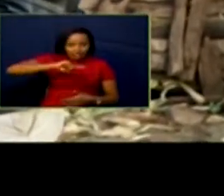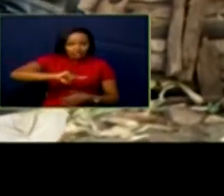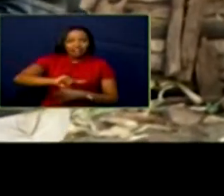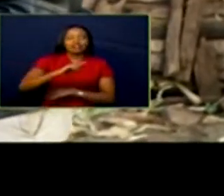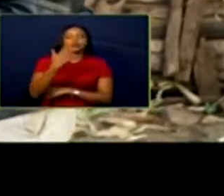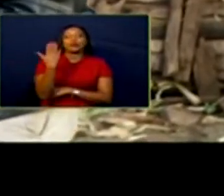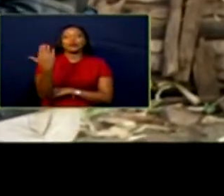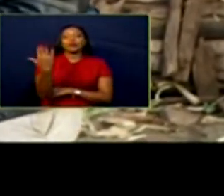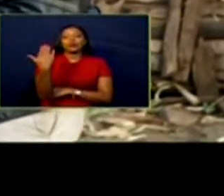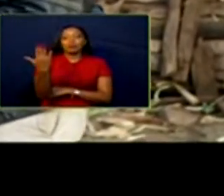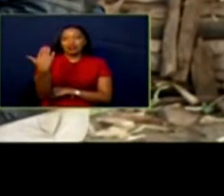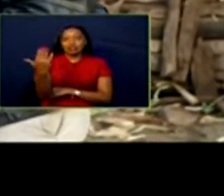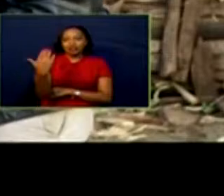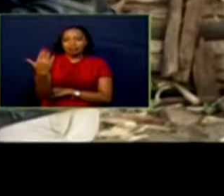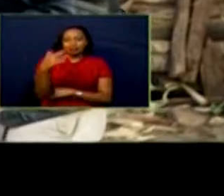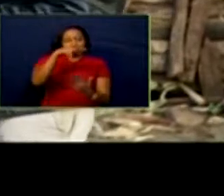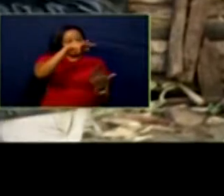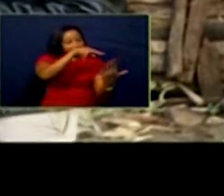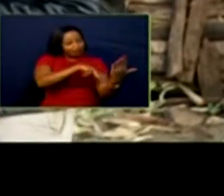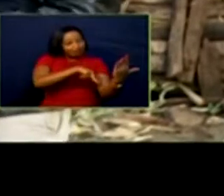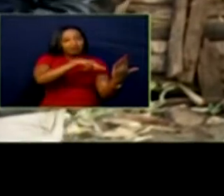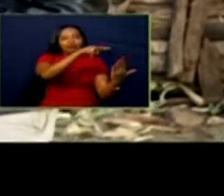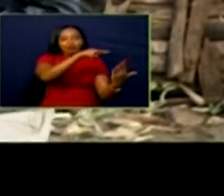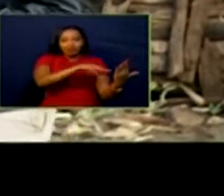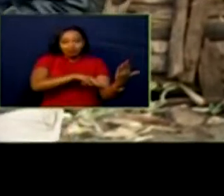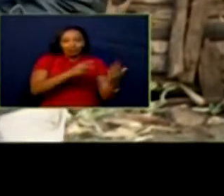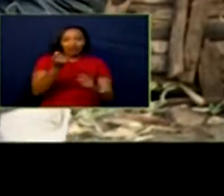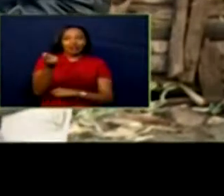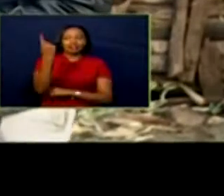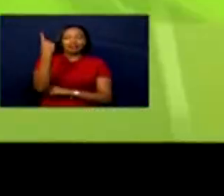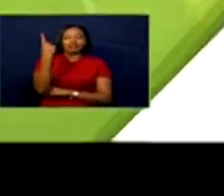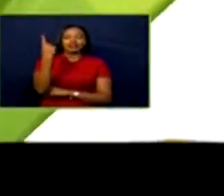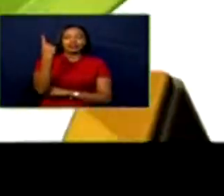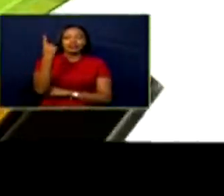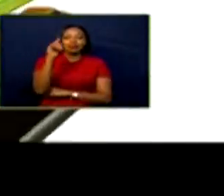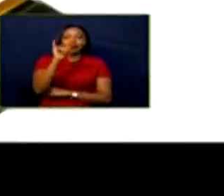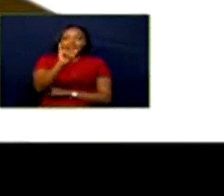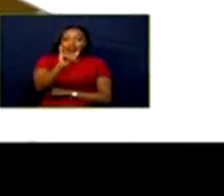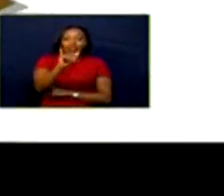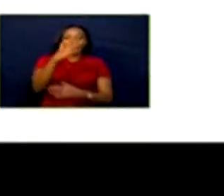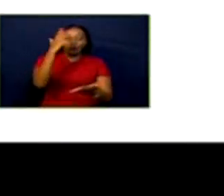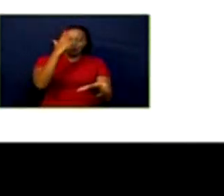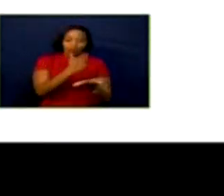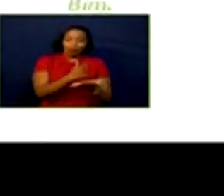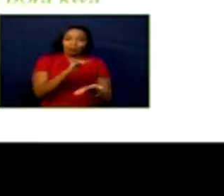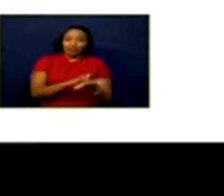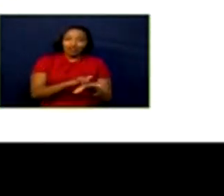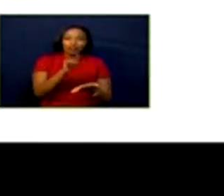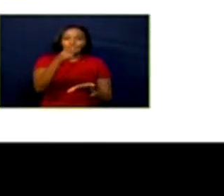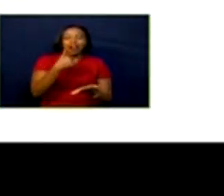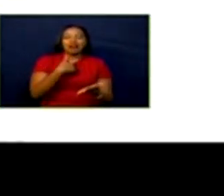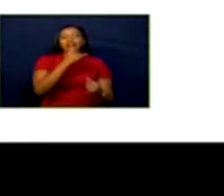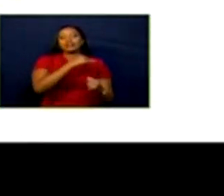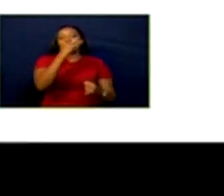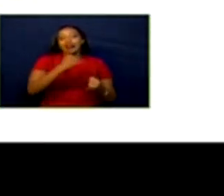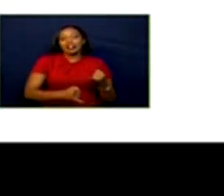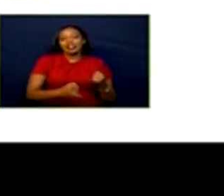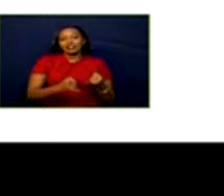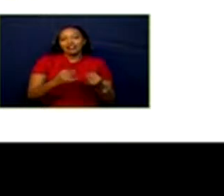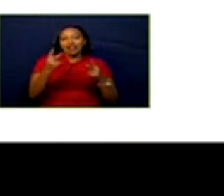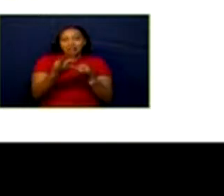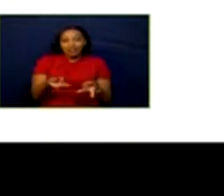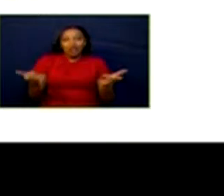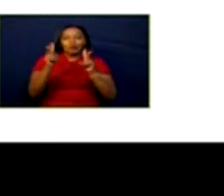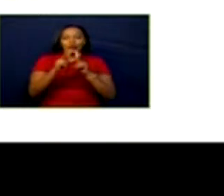uielewe. Hiyo ndio thibitisho ya kuwa una bima. Asante sana. Ujumbe huu umeletwa kwako